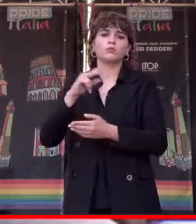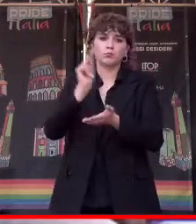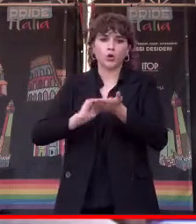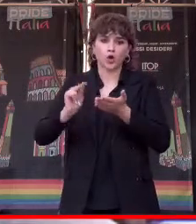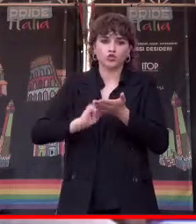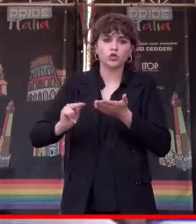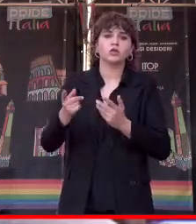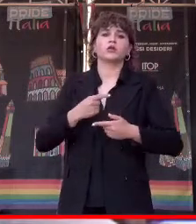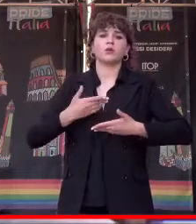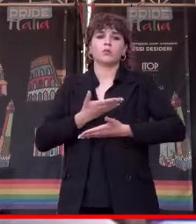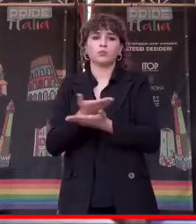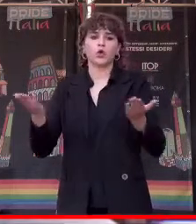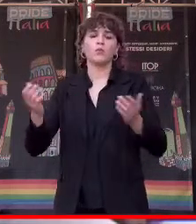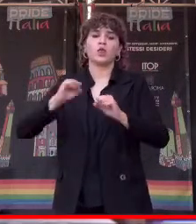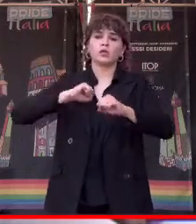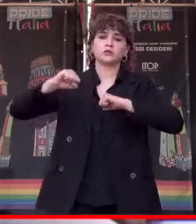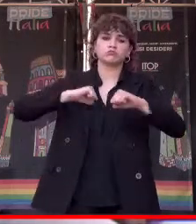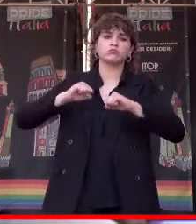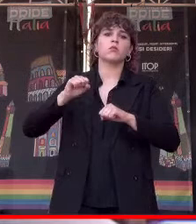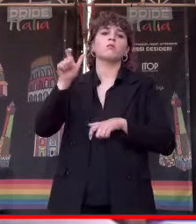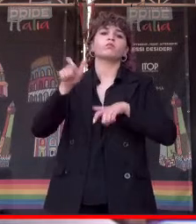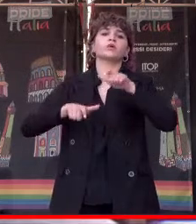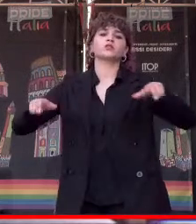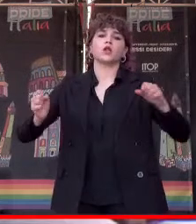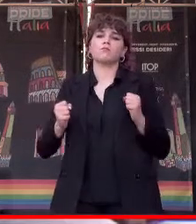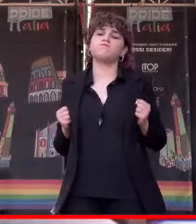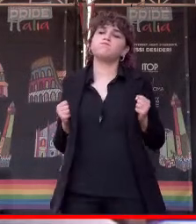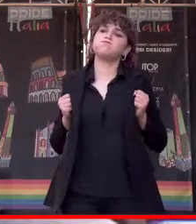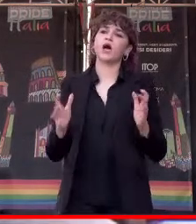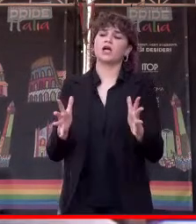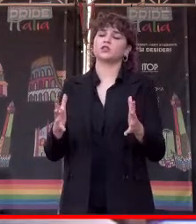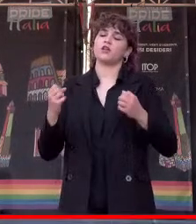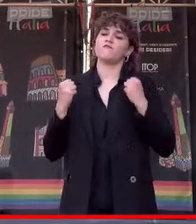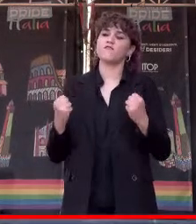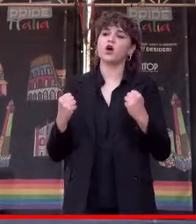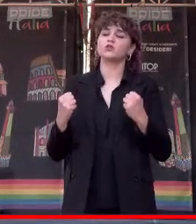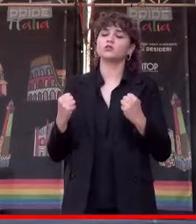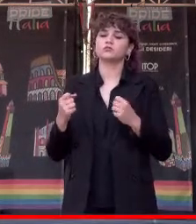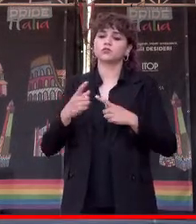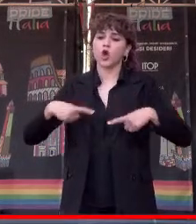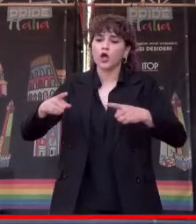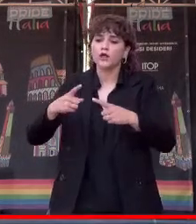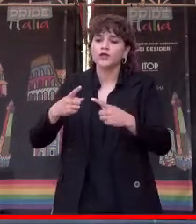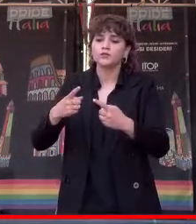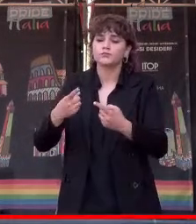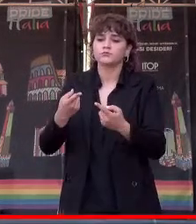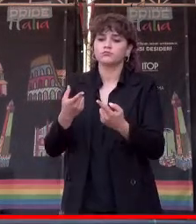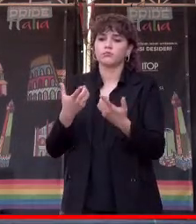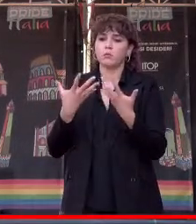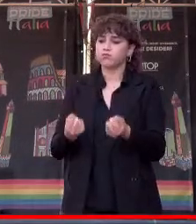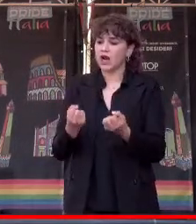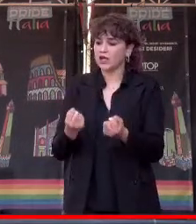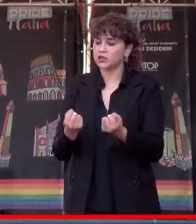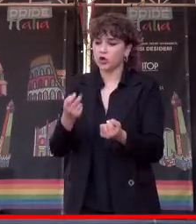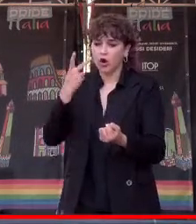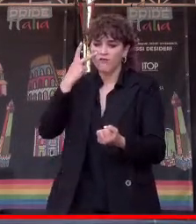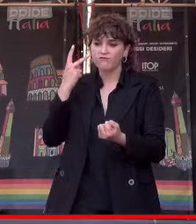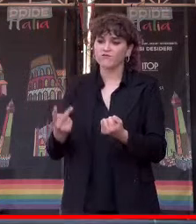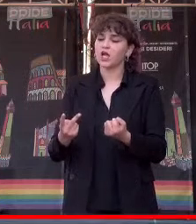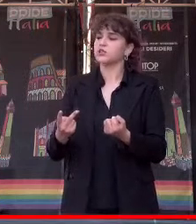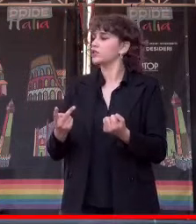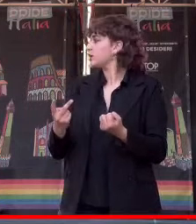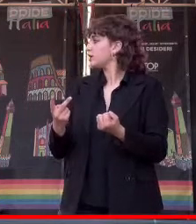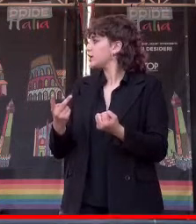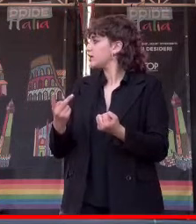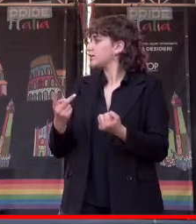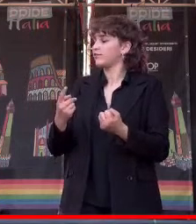persone con la loro passione. Infatti qui ne possiamo palpare, diciamo, uno dei saggi migliori, perché ci siamo già infervorati nel backstage, no? A